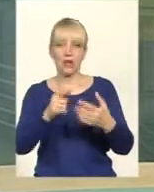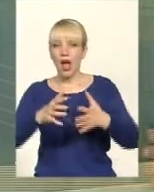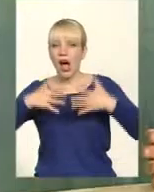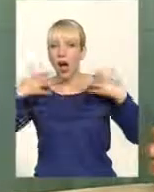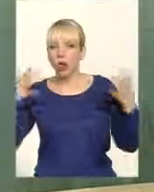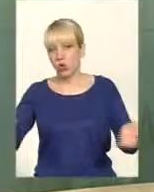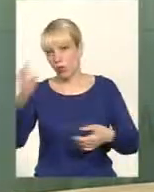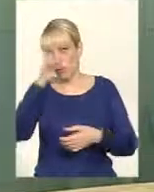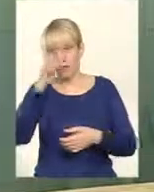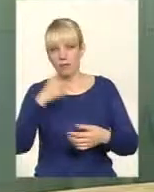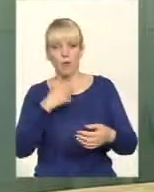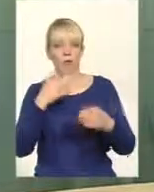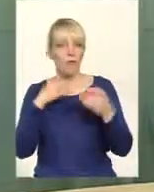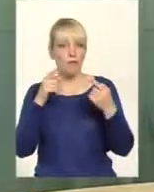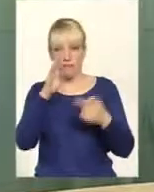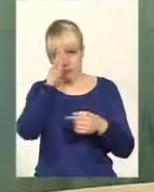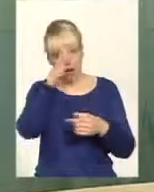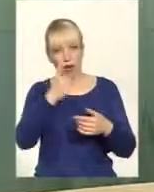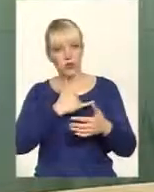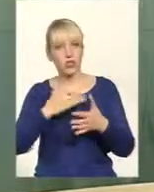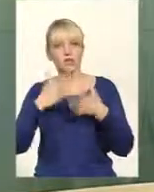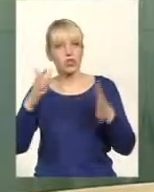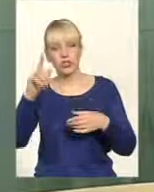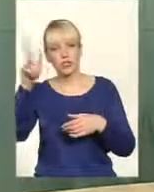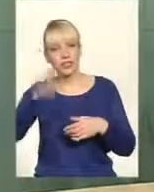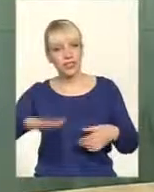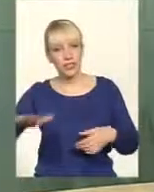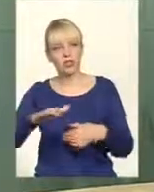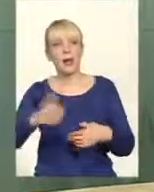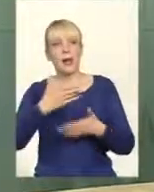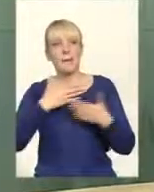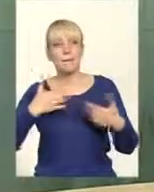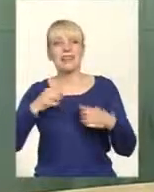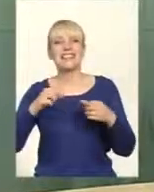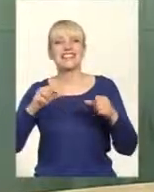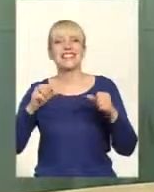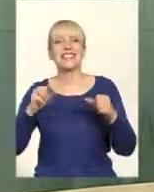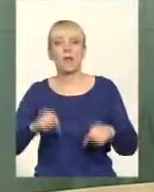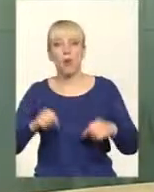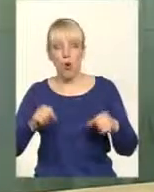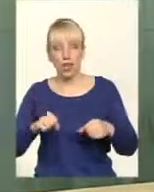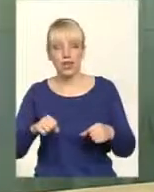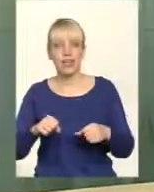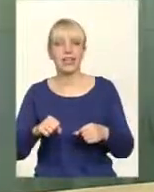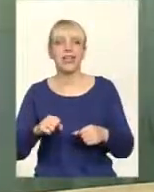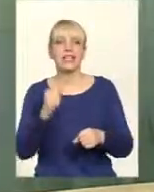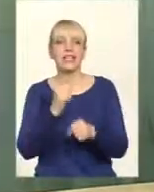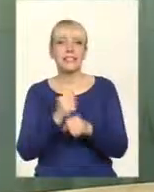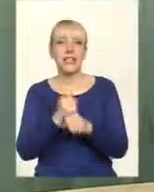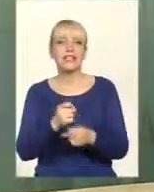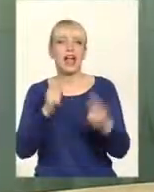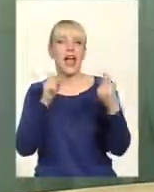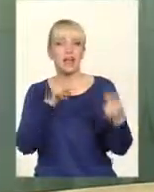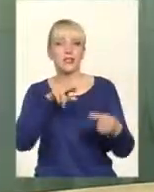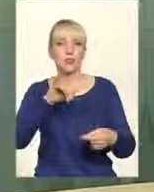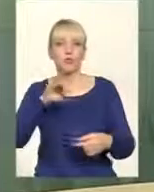разных весовых категориях. Да, мы смогли на себя, скажем так, в свой такой клуб создать антипутинскую коалицию мировую,